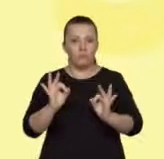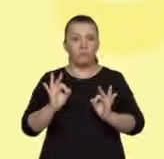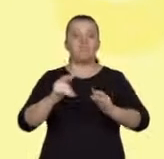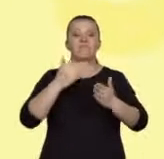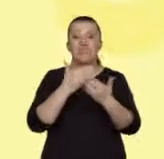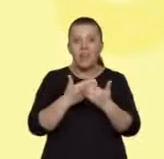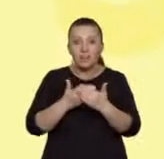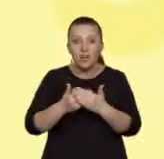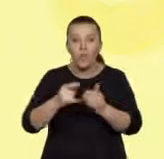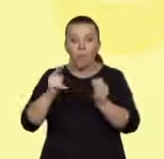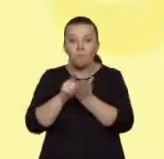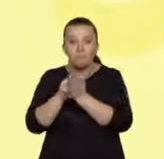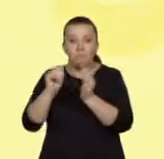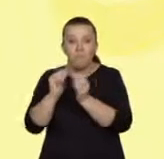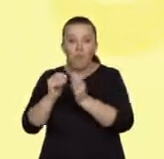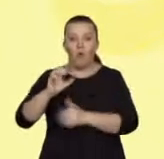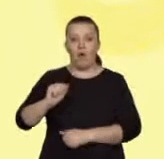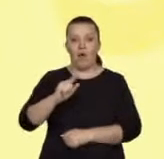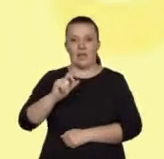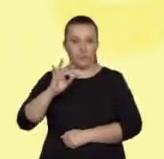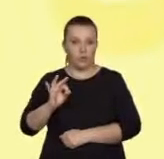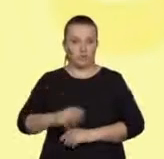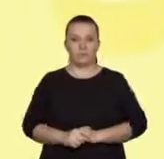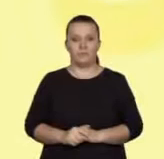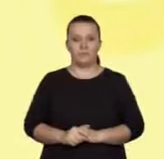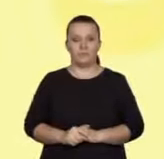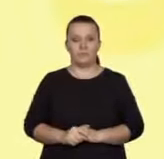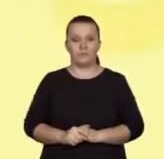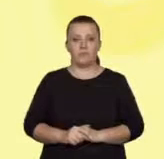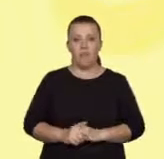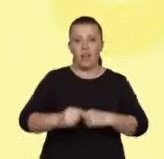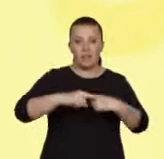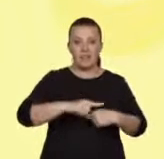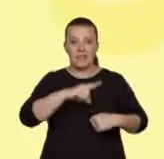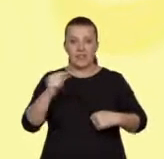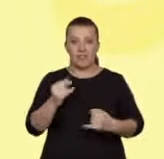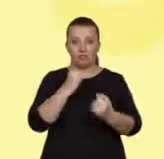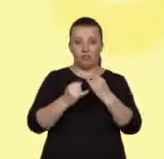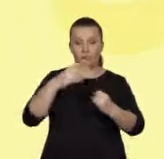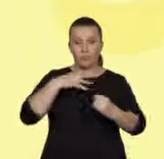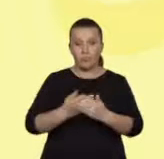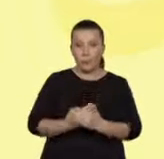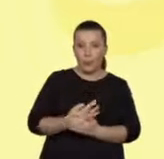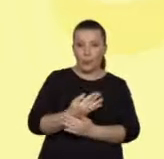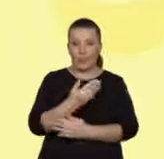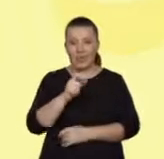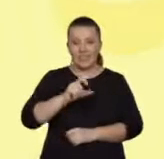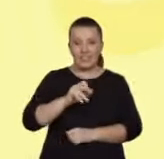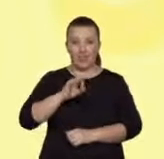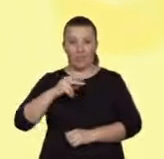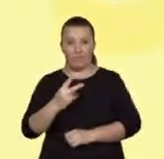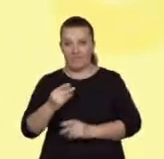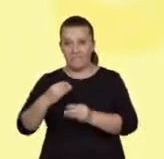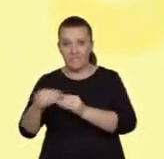larw jest azot. Zawartość azotu jest mniejsza w liściach babki lancetowatej uprawianych w warunkach